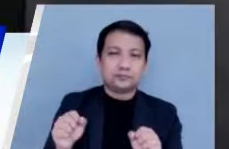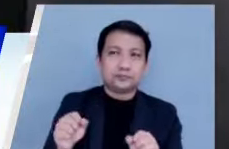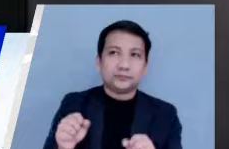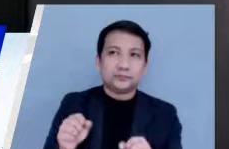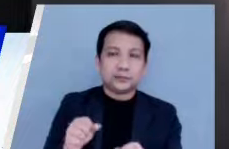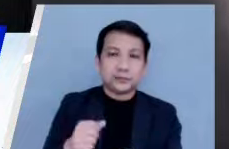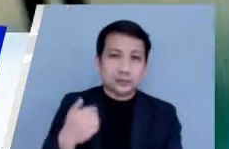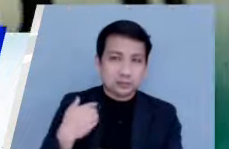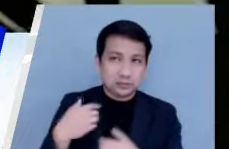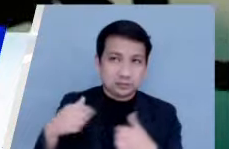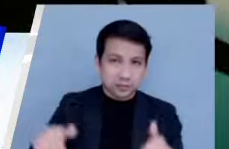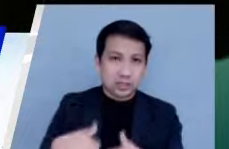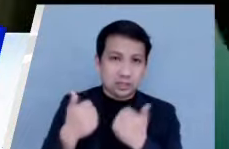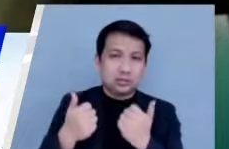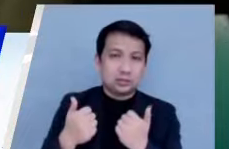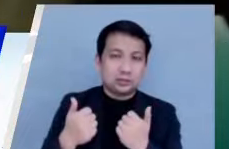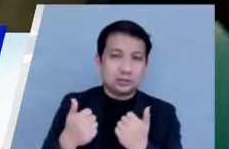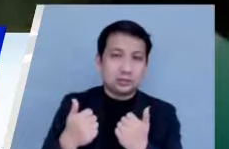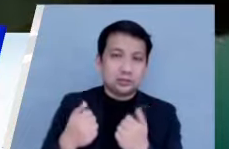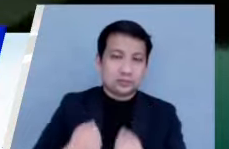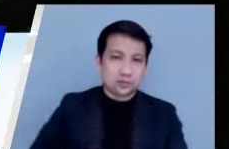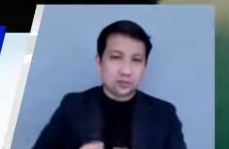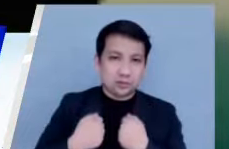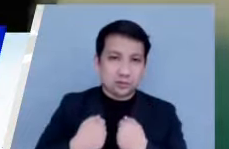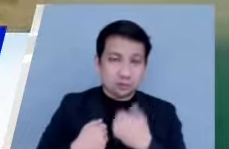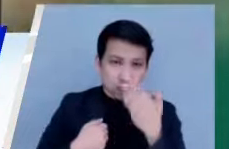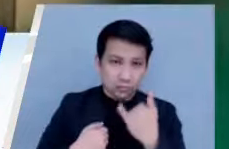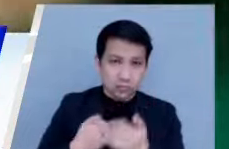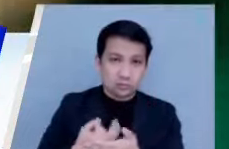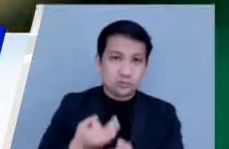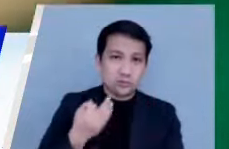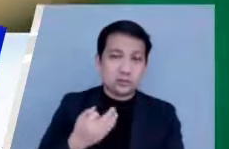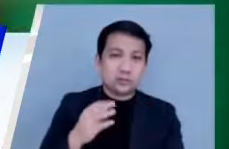accident survivor. At dahil sa funding ng DOST,